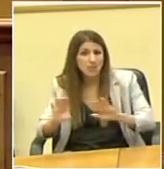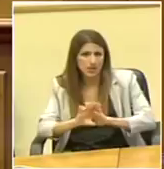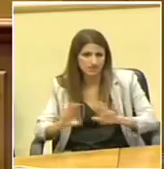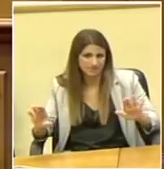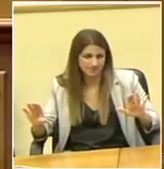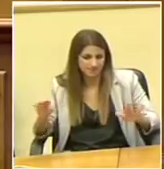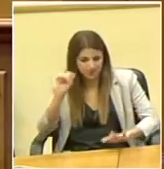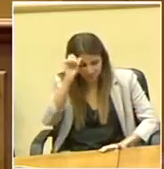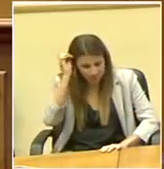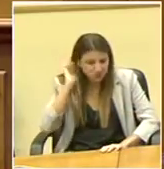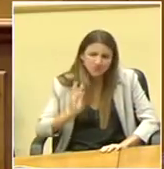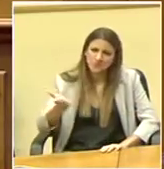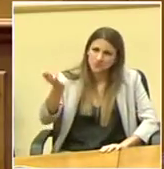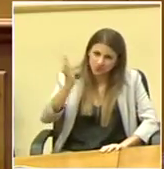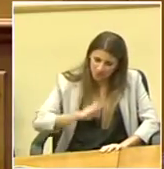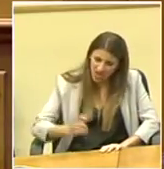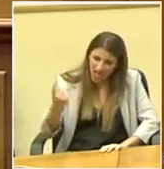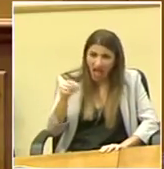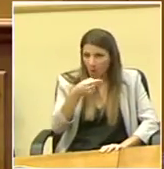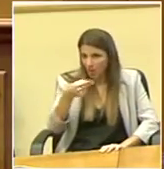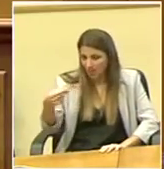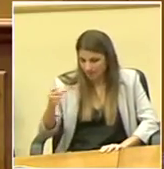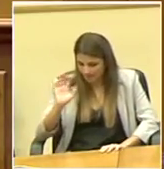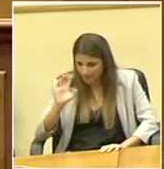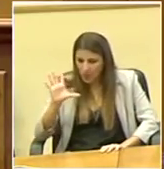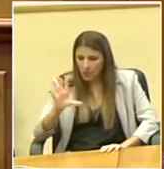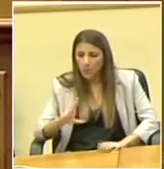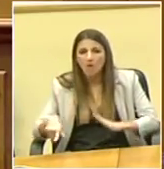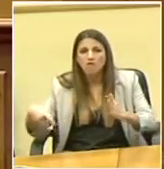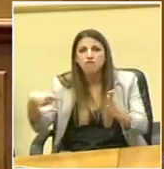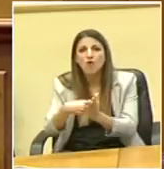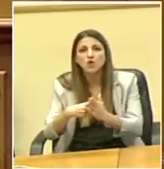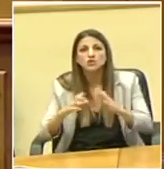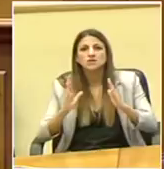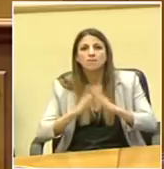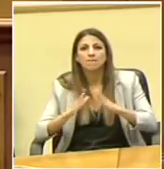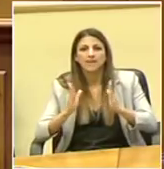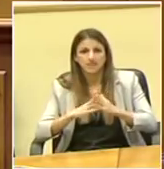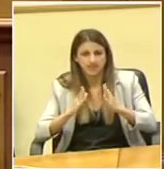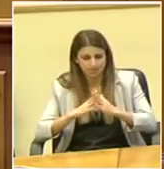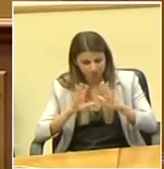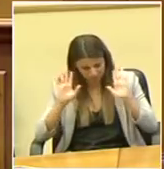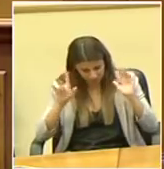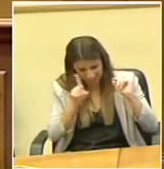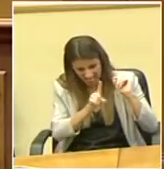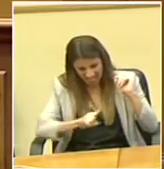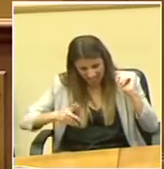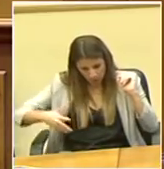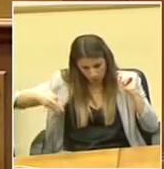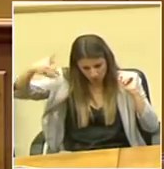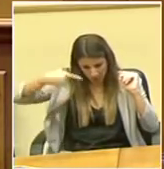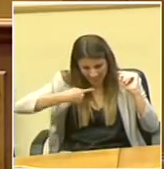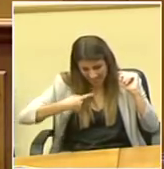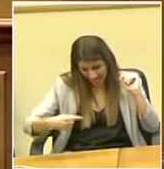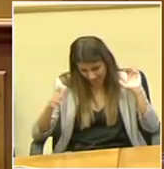Πάμε τώρα να δούμε. Πάμε σε ένα δεύτερο θέμα. Ησυχία. Για το ΕΜΦΙΑ. Ο κύριος Μητσοτάκης μας λέει, ησυχία, και